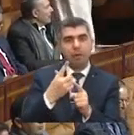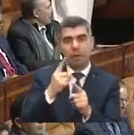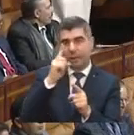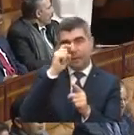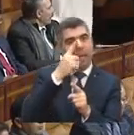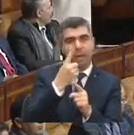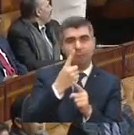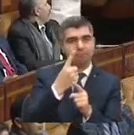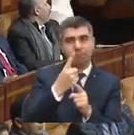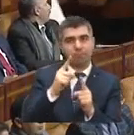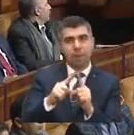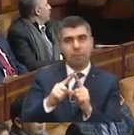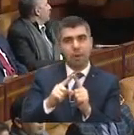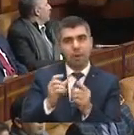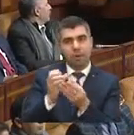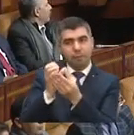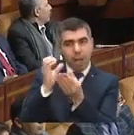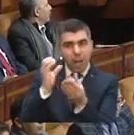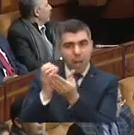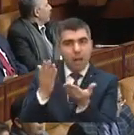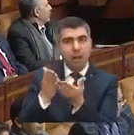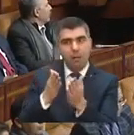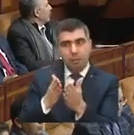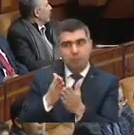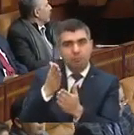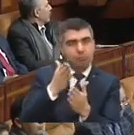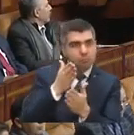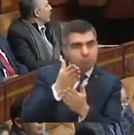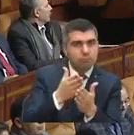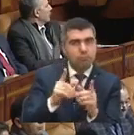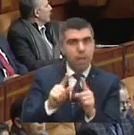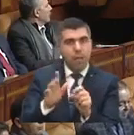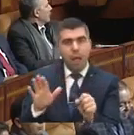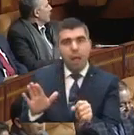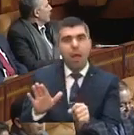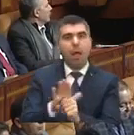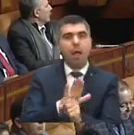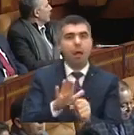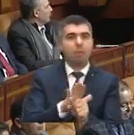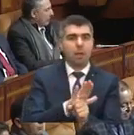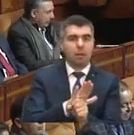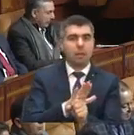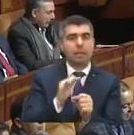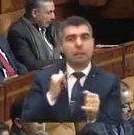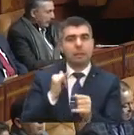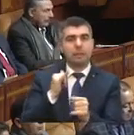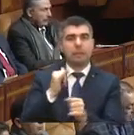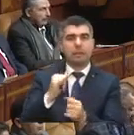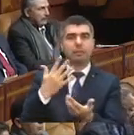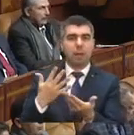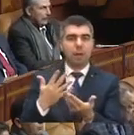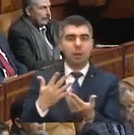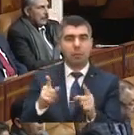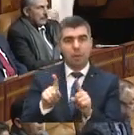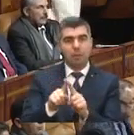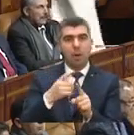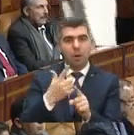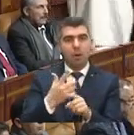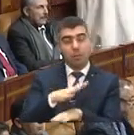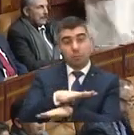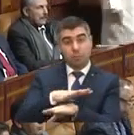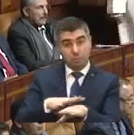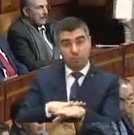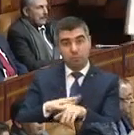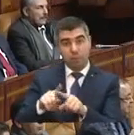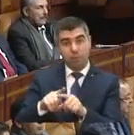الوزير. الناس النساء والرجال مزدحمين داخل سيارات نقل البضائع. واش هاد الناس السيد الوزير اللي غتعطوا للجهات